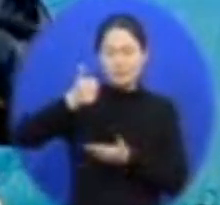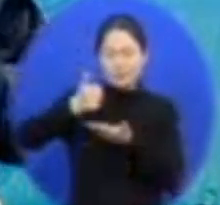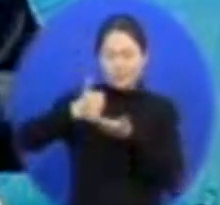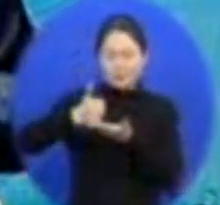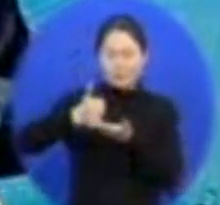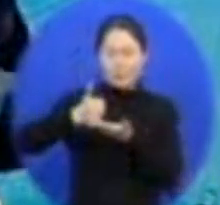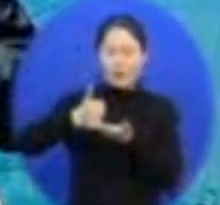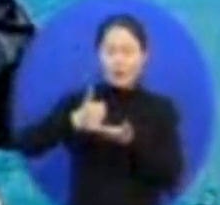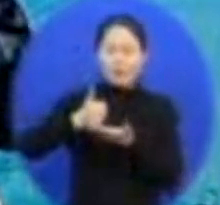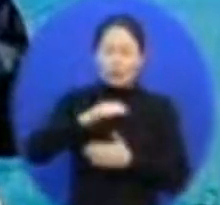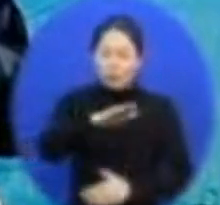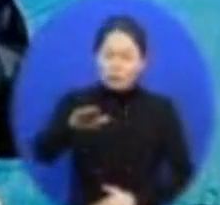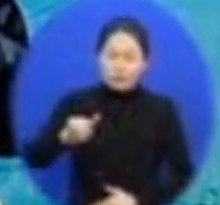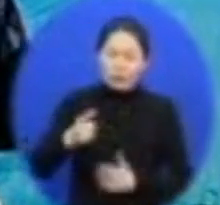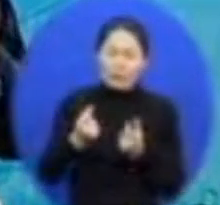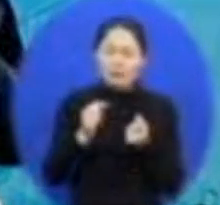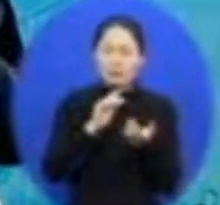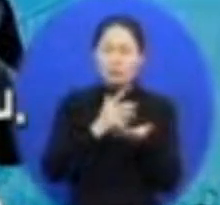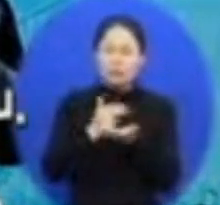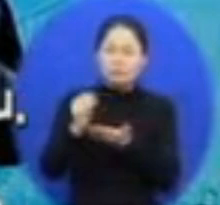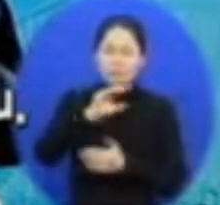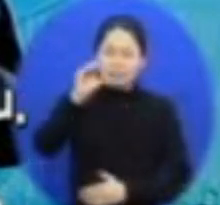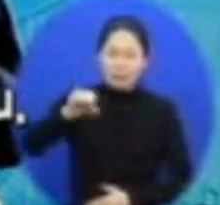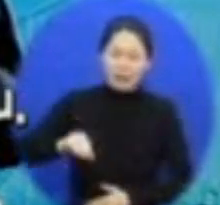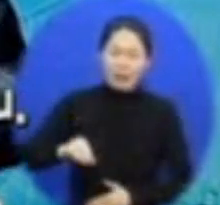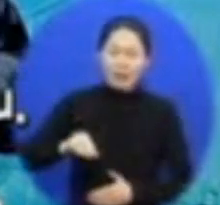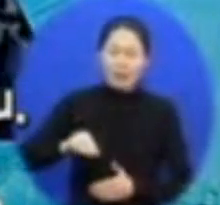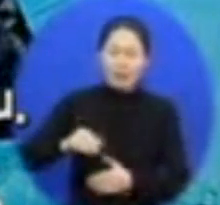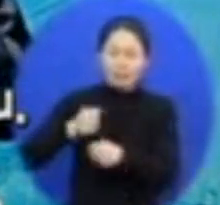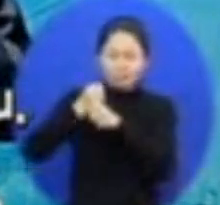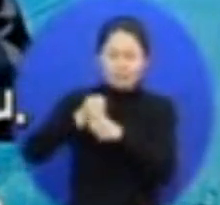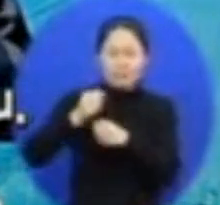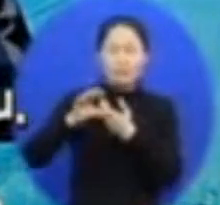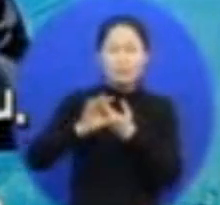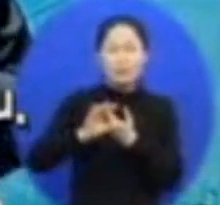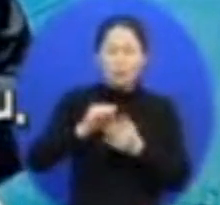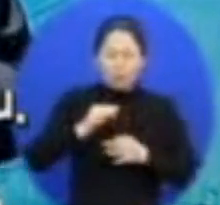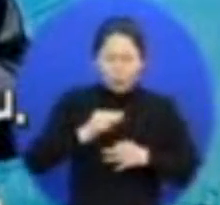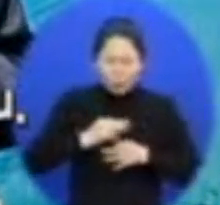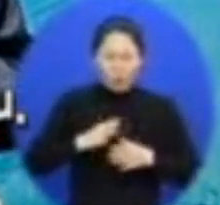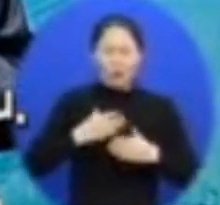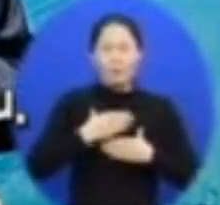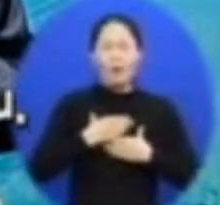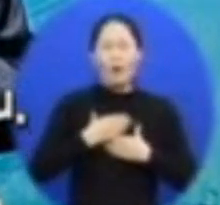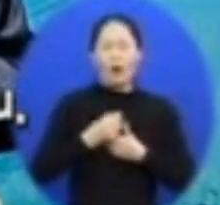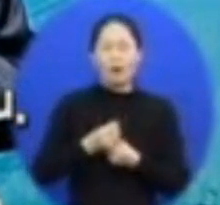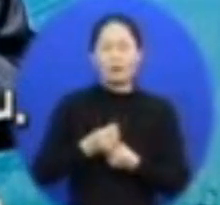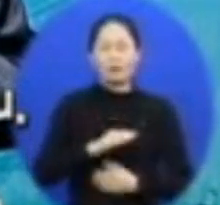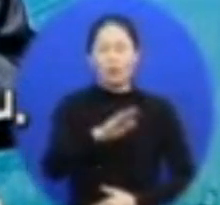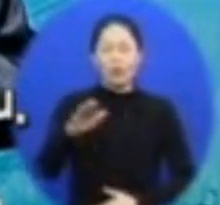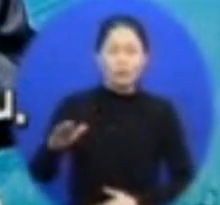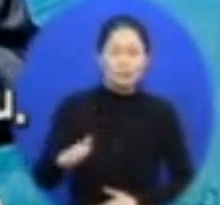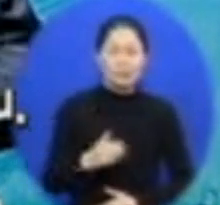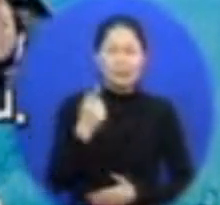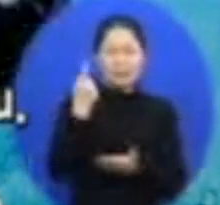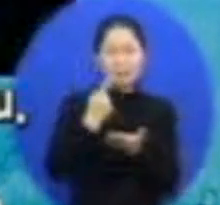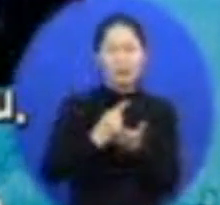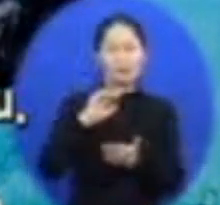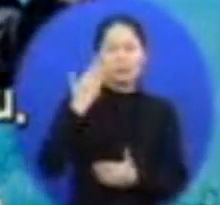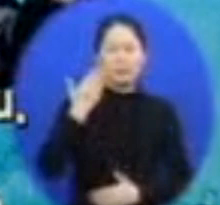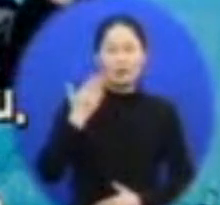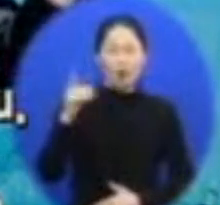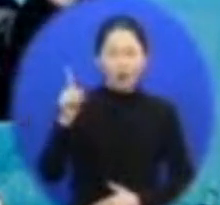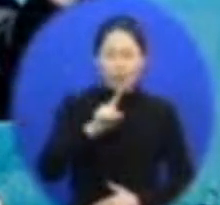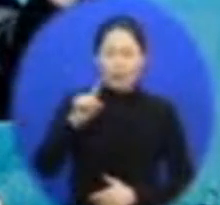여러분이 그렇게 주님의 십자가 안에 들어가면 놀라운 평안의 정말 여러분에게 옵니다 어떤